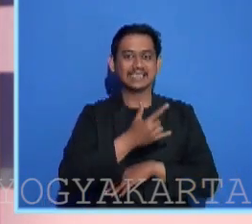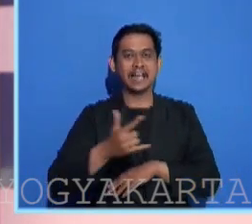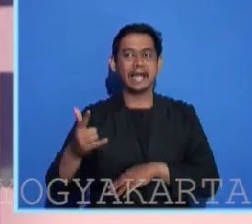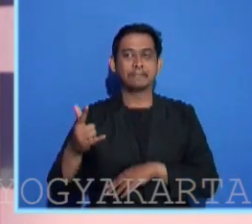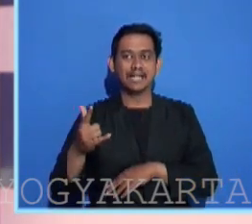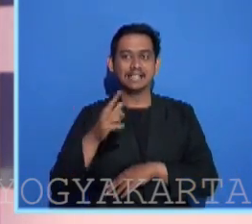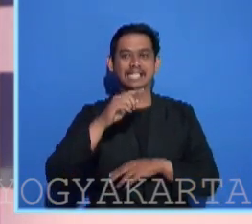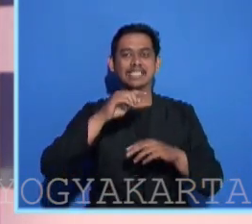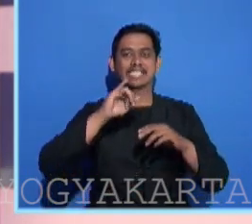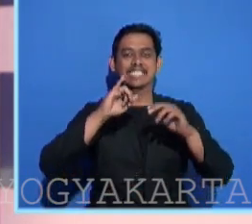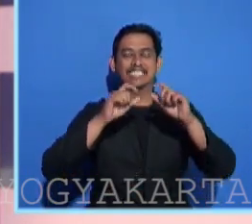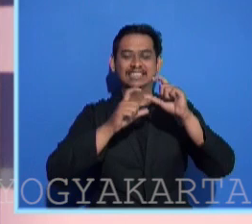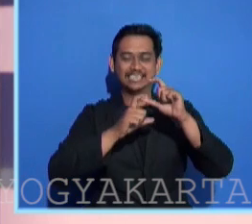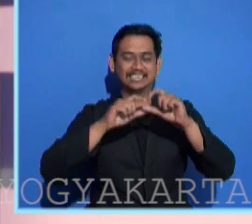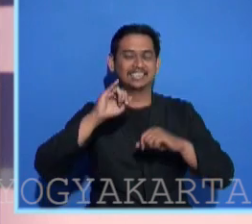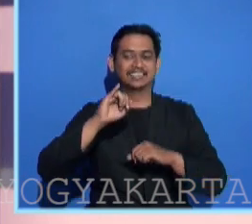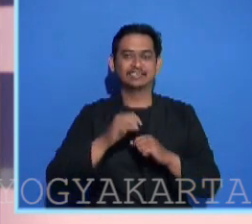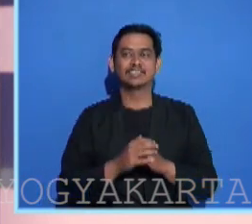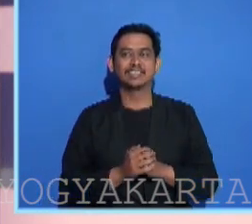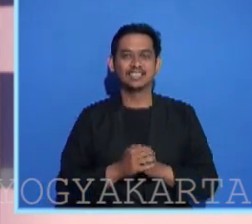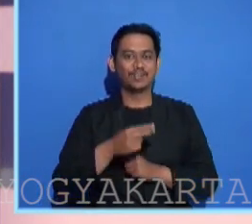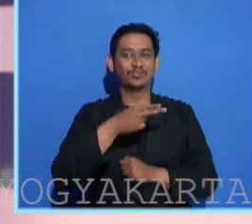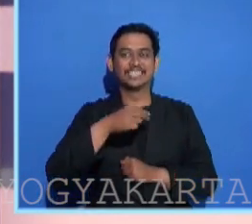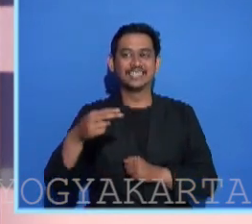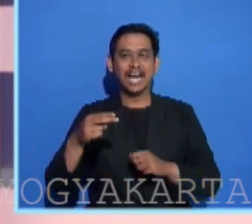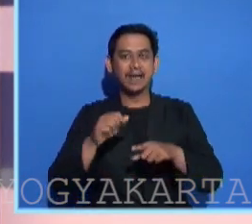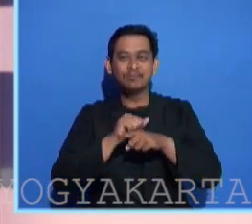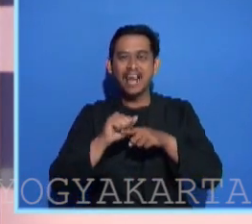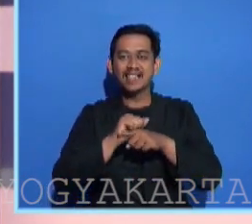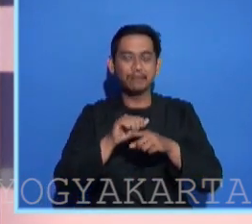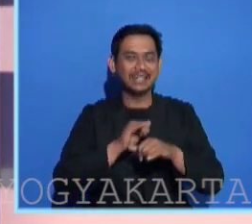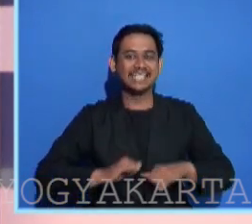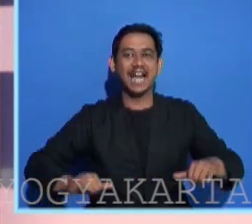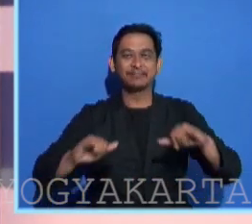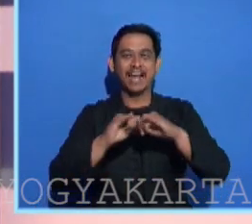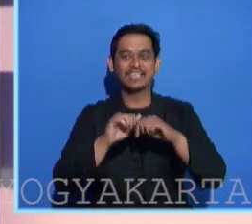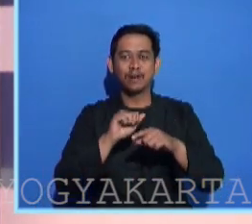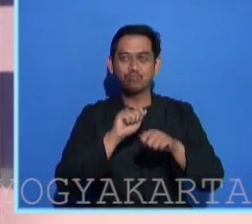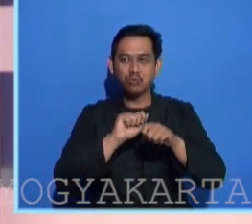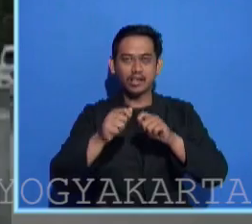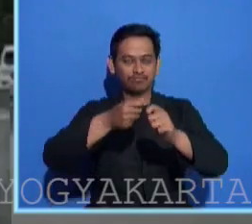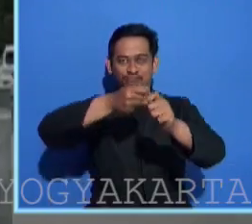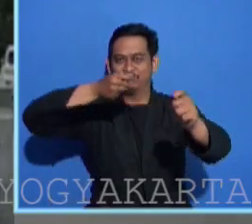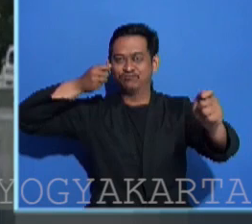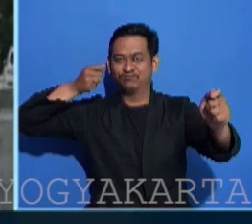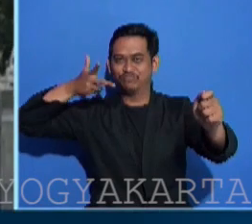Seni Indonesia Yogyakarta berinisiatif menggelar pelatihan bersama pembuatan busur panah Jemparingan.